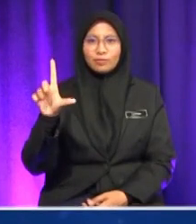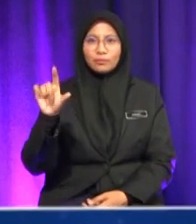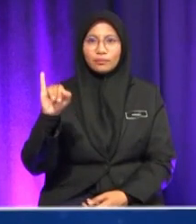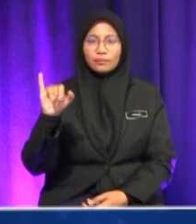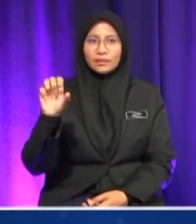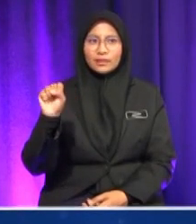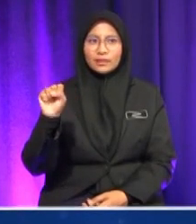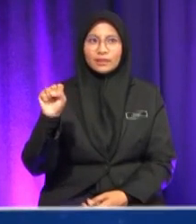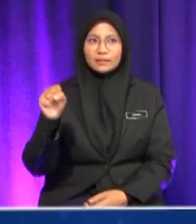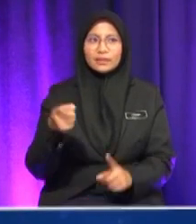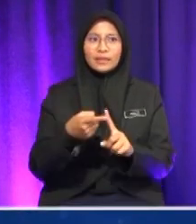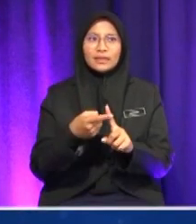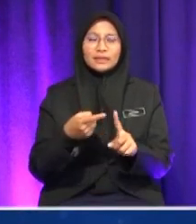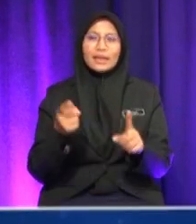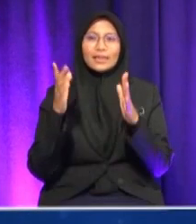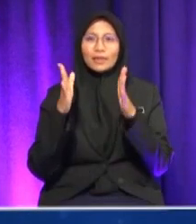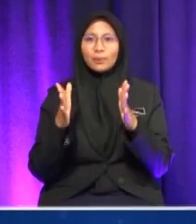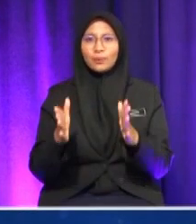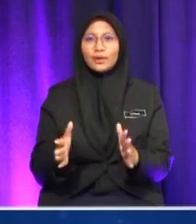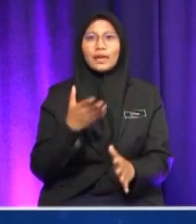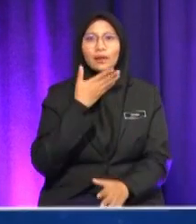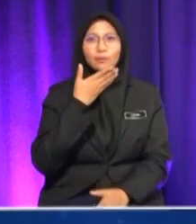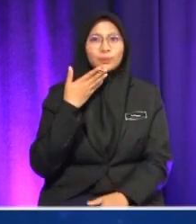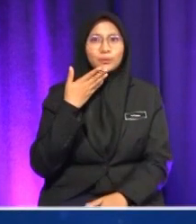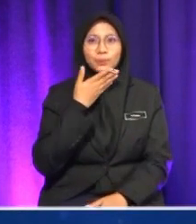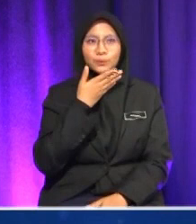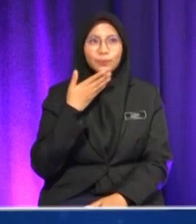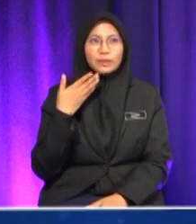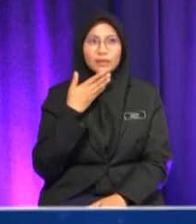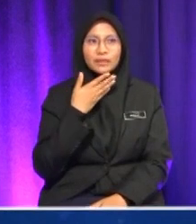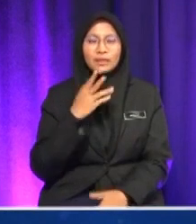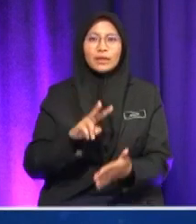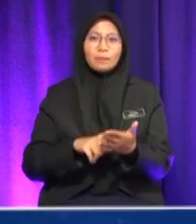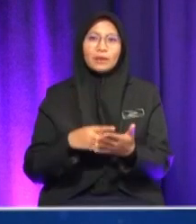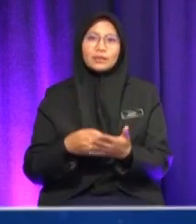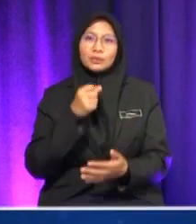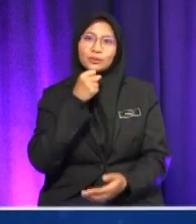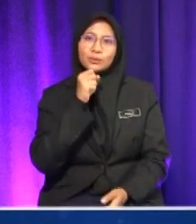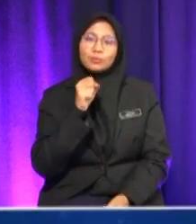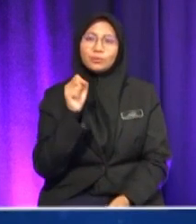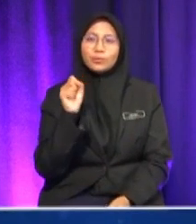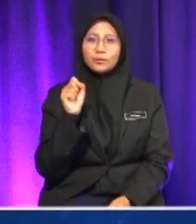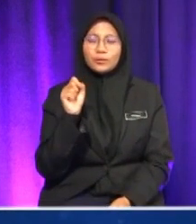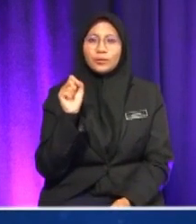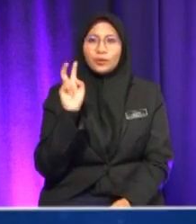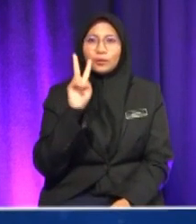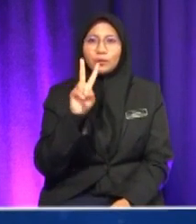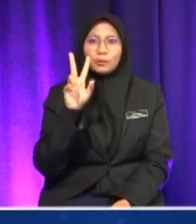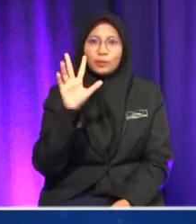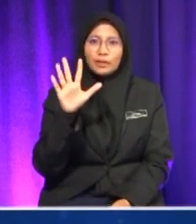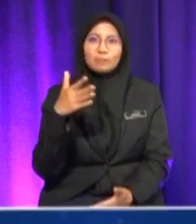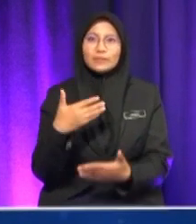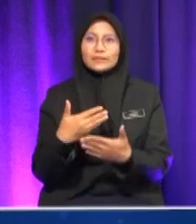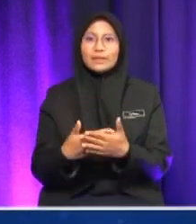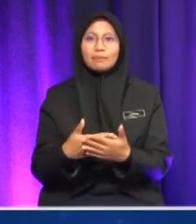golongan orang muda, bermaksud 20 hingga 45 tahun. Majoritinya